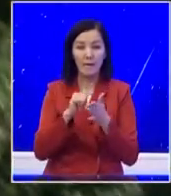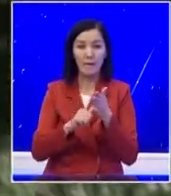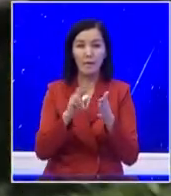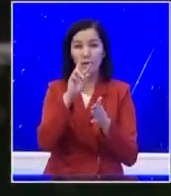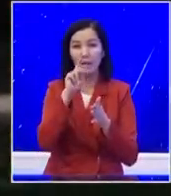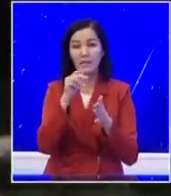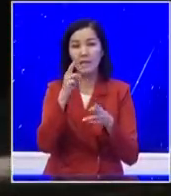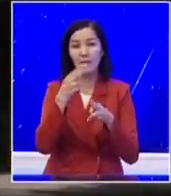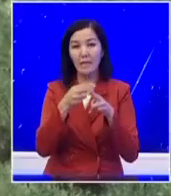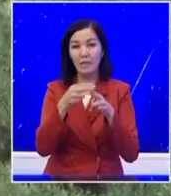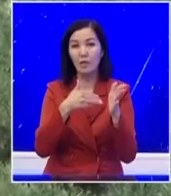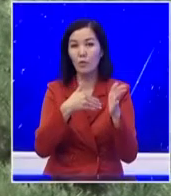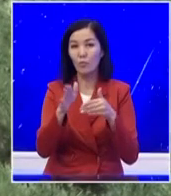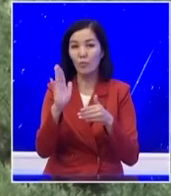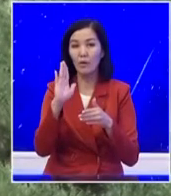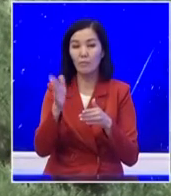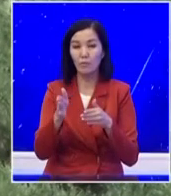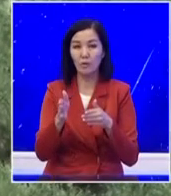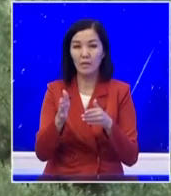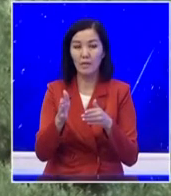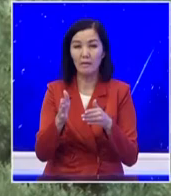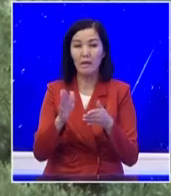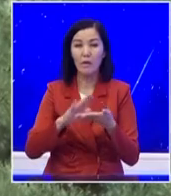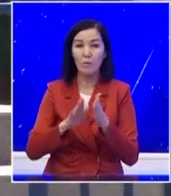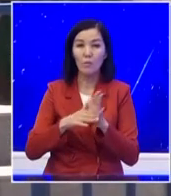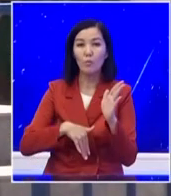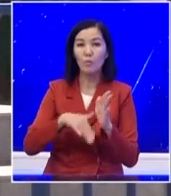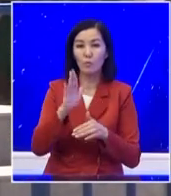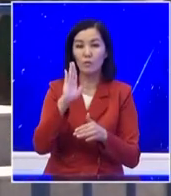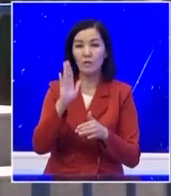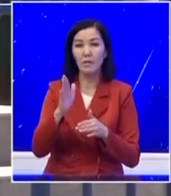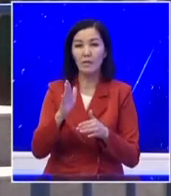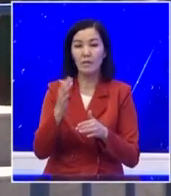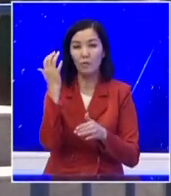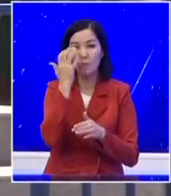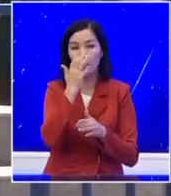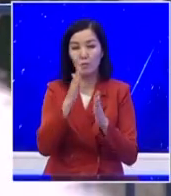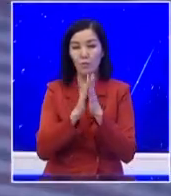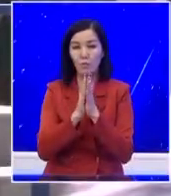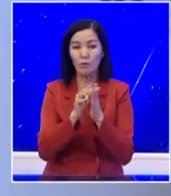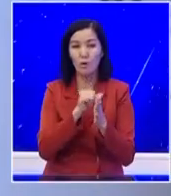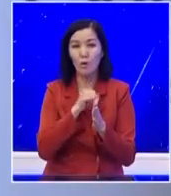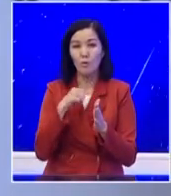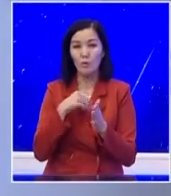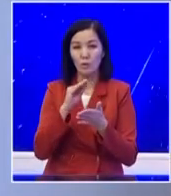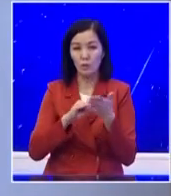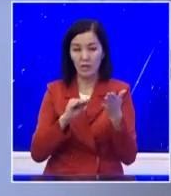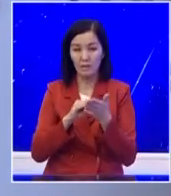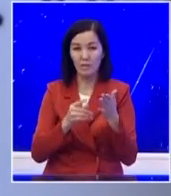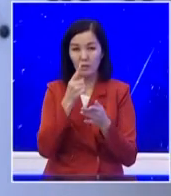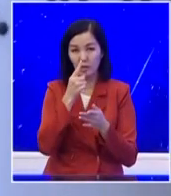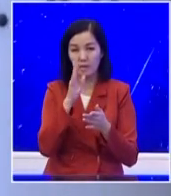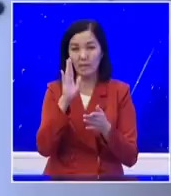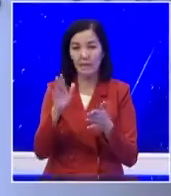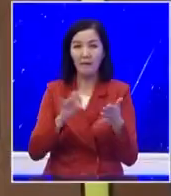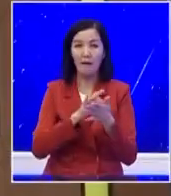Мүмкіндігі шектеулі азаматтарға жағдай туғызу міндетіміз дейді. Бауыржан секілді кіріптар жандар өтініштерінен өздеріне түртіп алды. Таяу болашақта